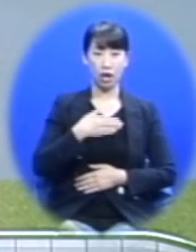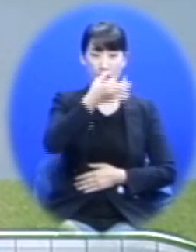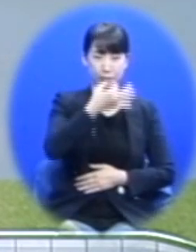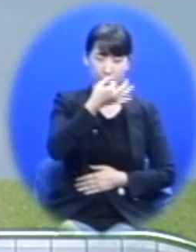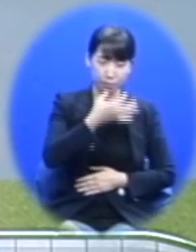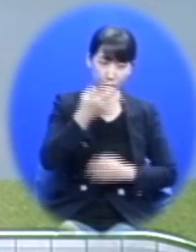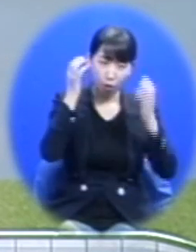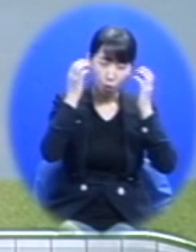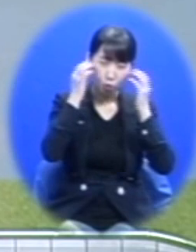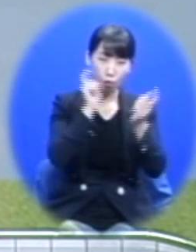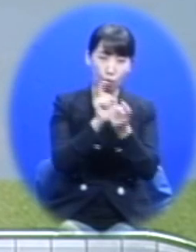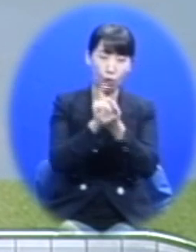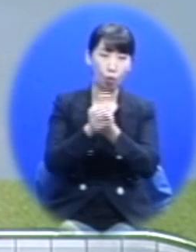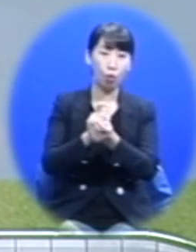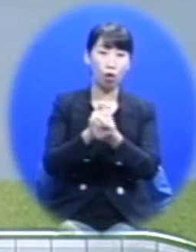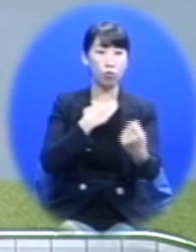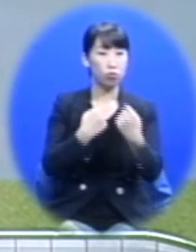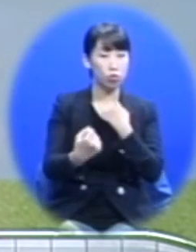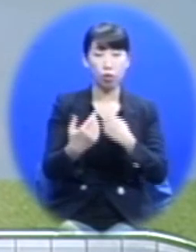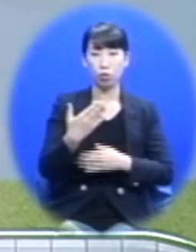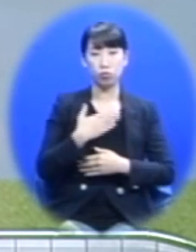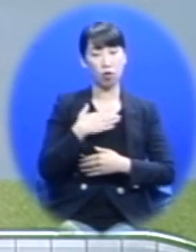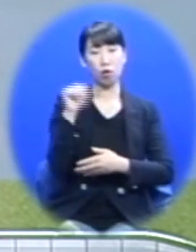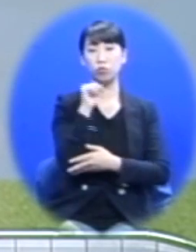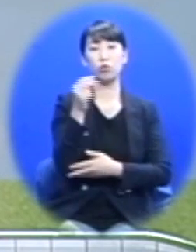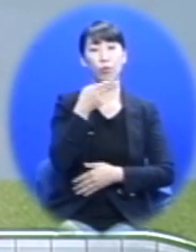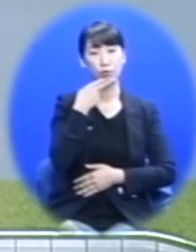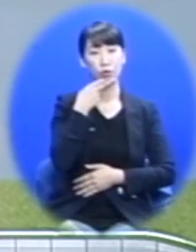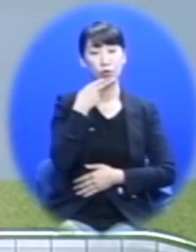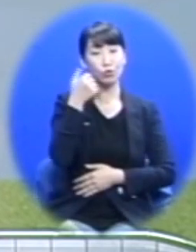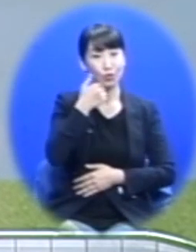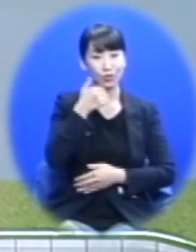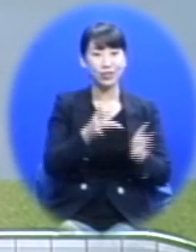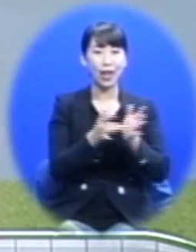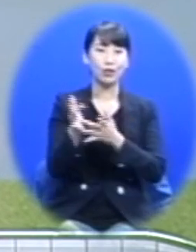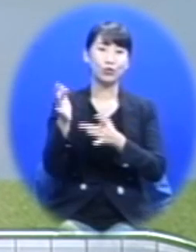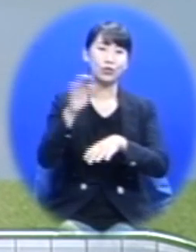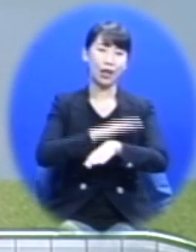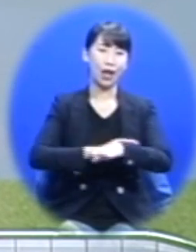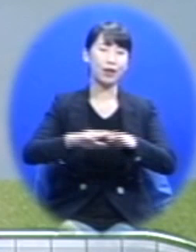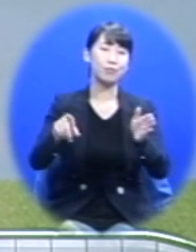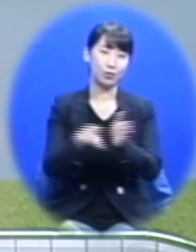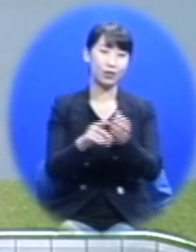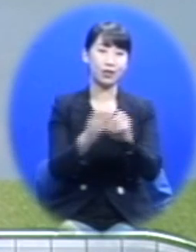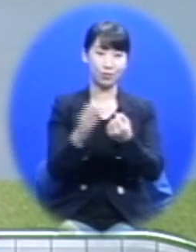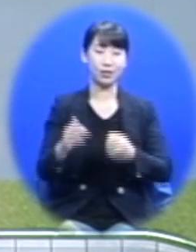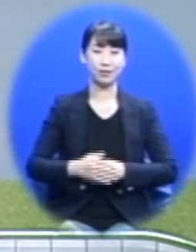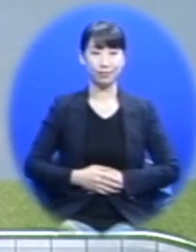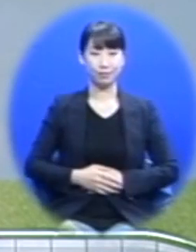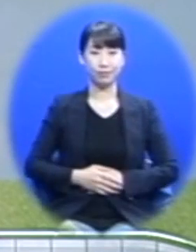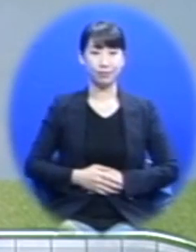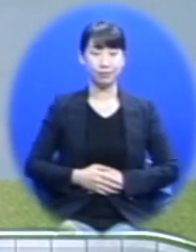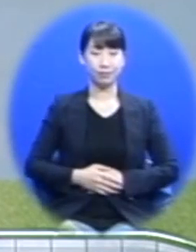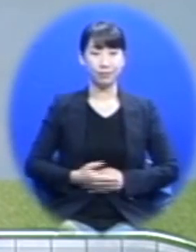전혀 요동함이 없어요. 예수를 잘 믿는 사람이에요. 바로 믿은 거예요, 예수님을. 그런데